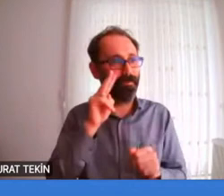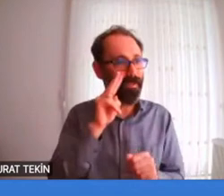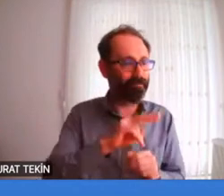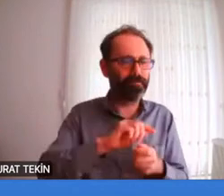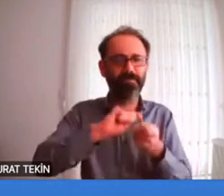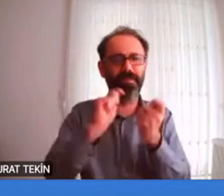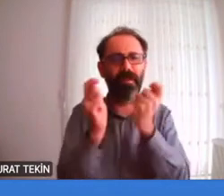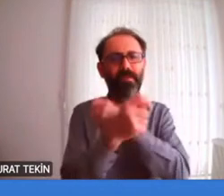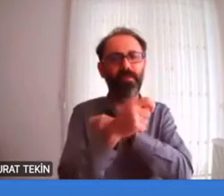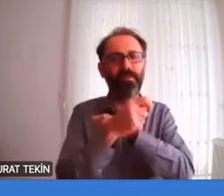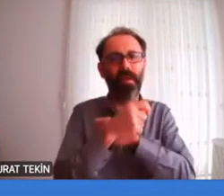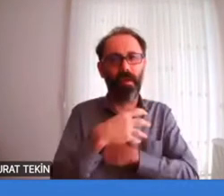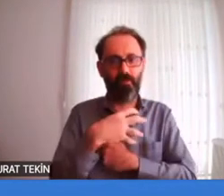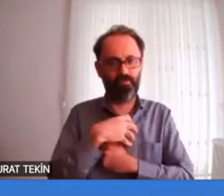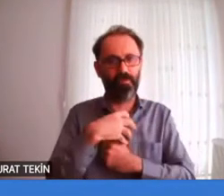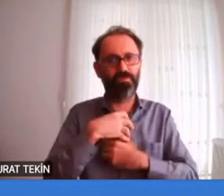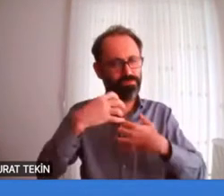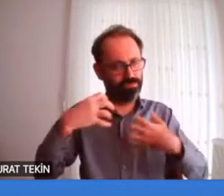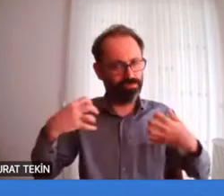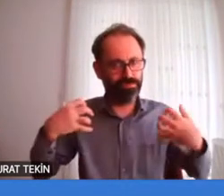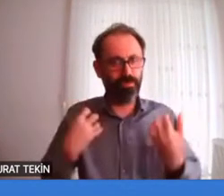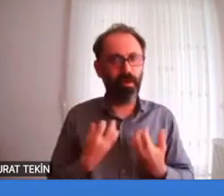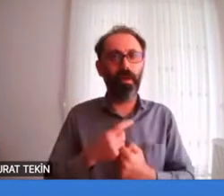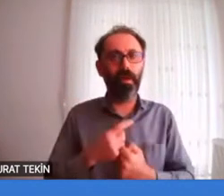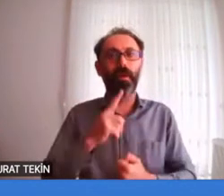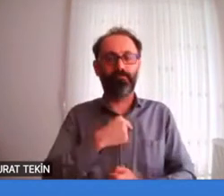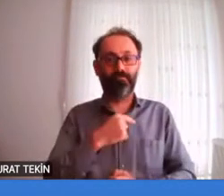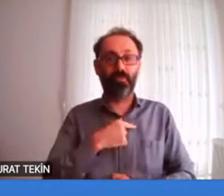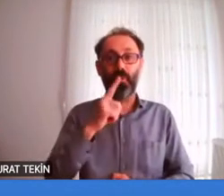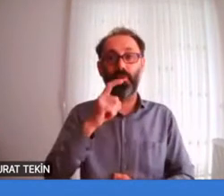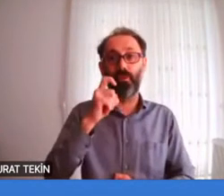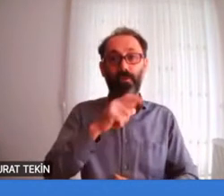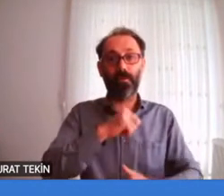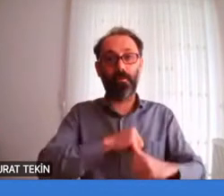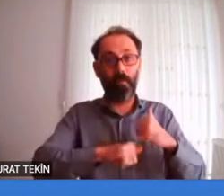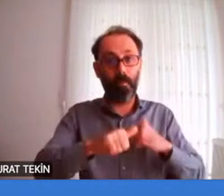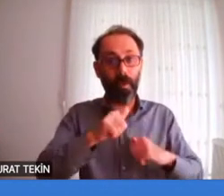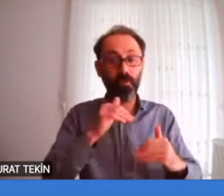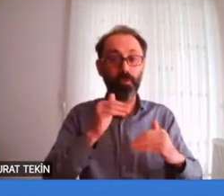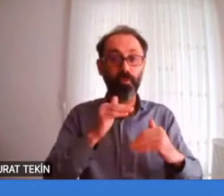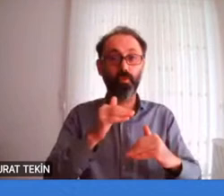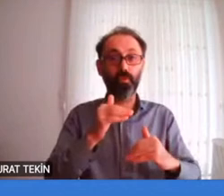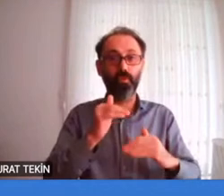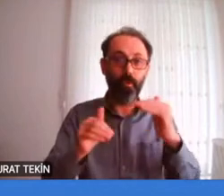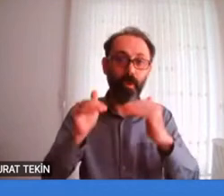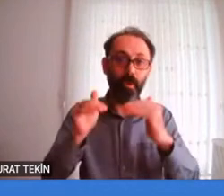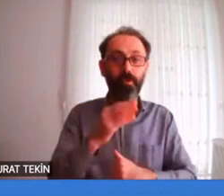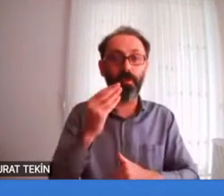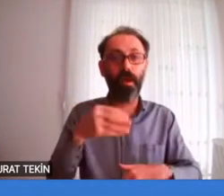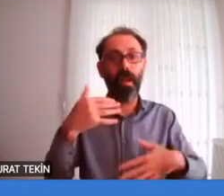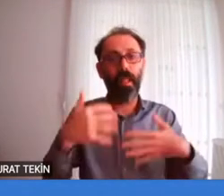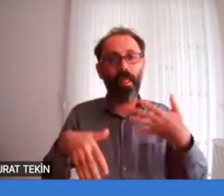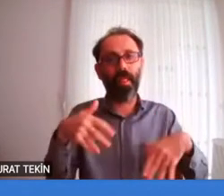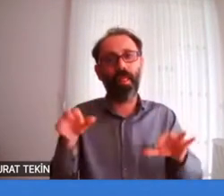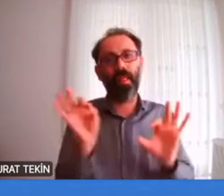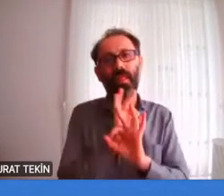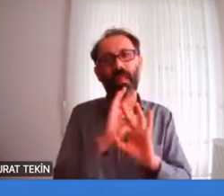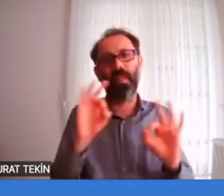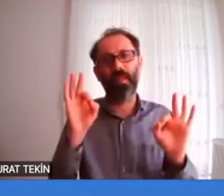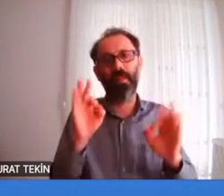özgüven kazandırıyor. Biz 19 Mayıs Üniversitesi olarak engelsiz üniversite diye bir hayalin